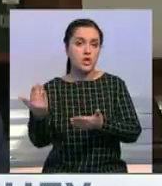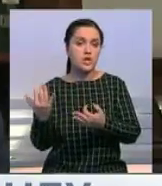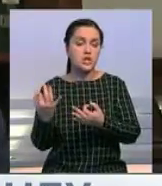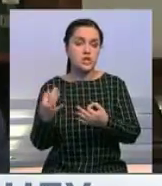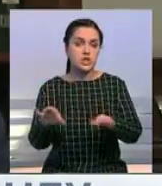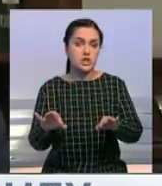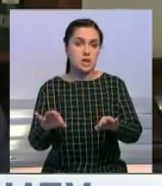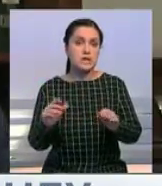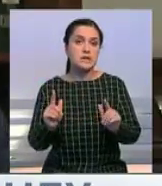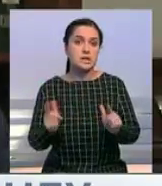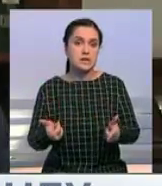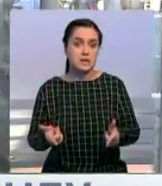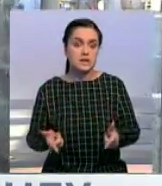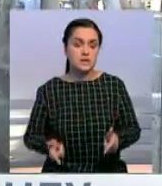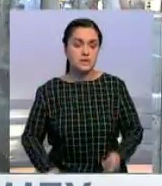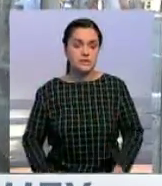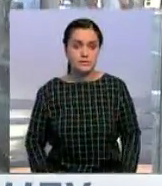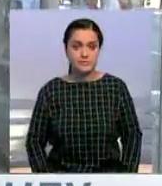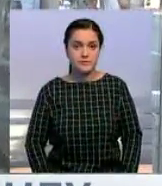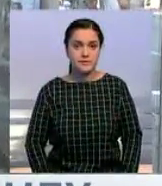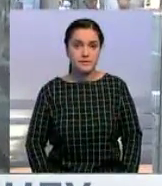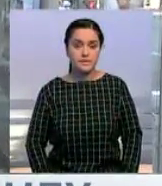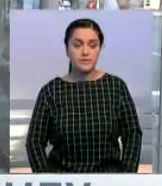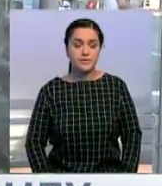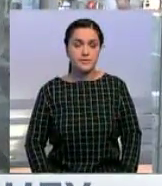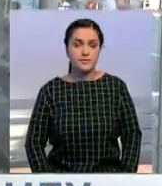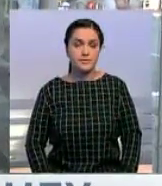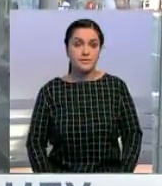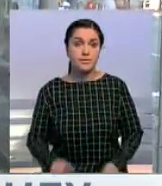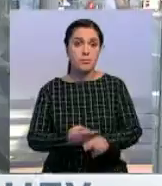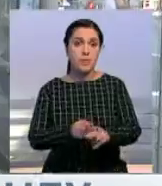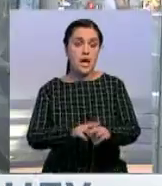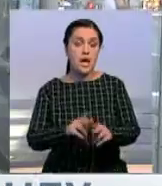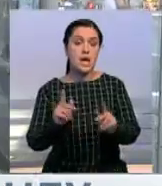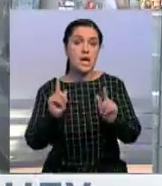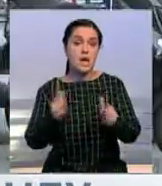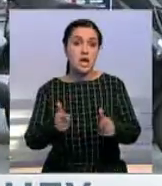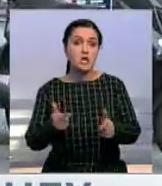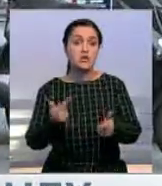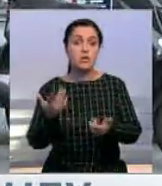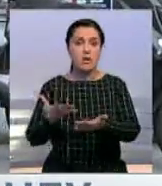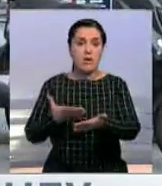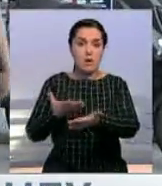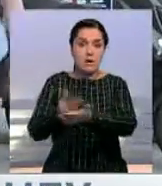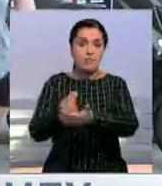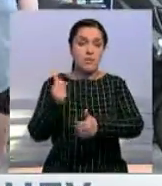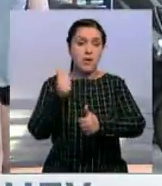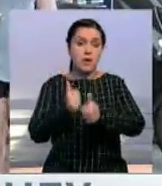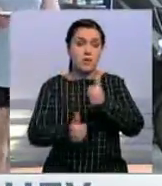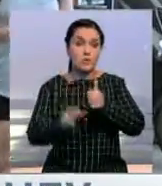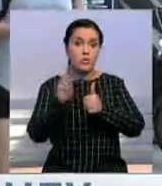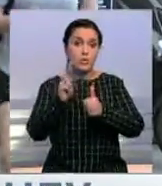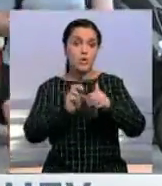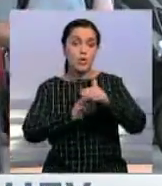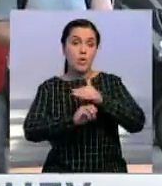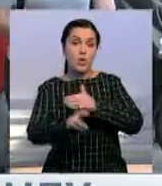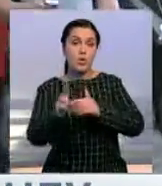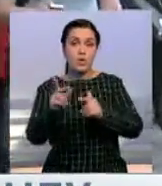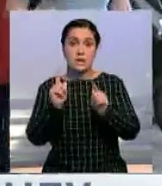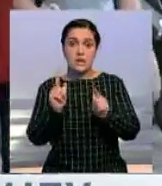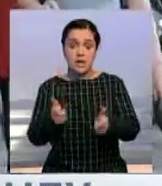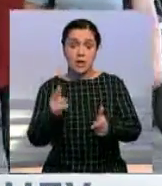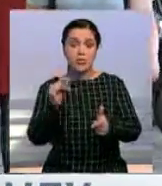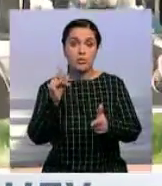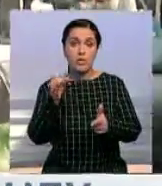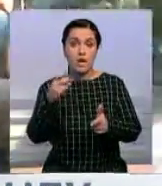разрешение. Согласие. Согласие, да. Это самое согласие решили просто покупать. Каждый нелегал, который согласится отправиться в Руанду и